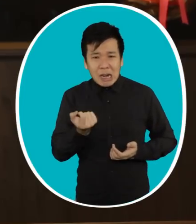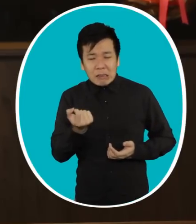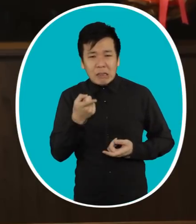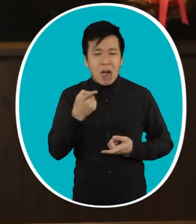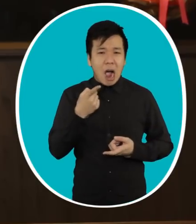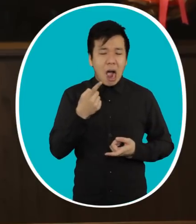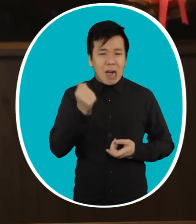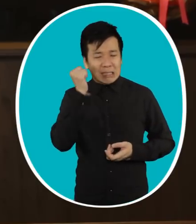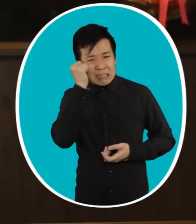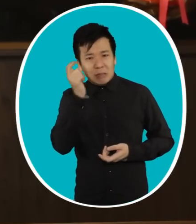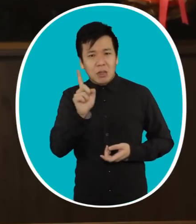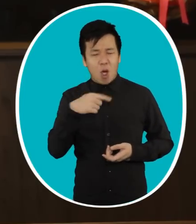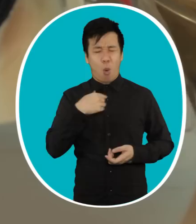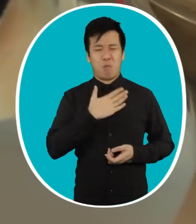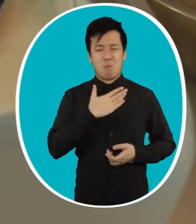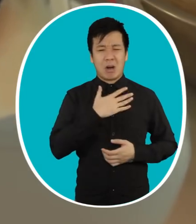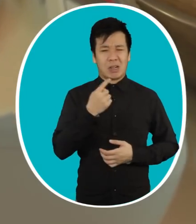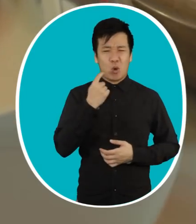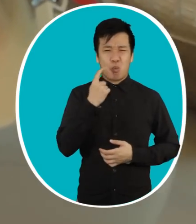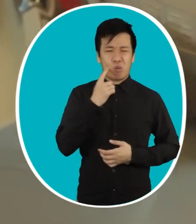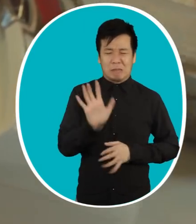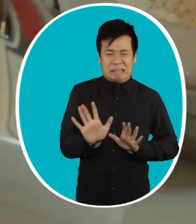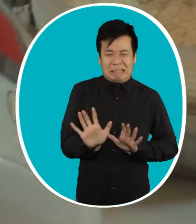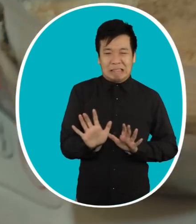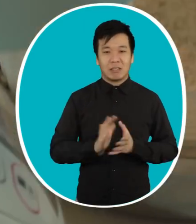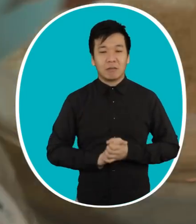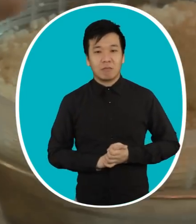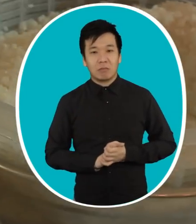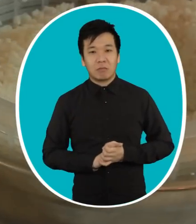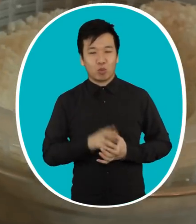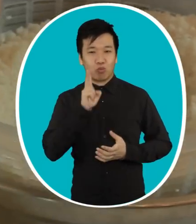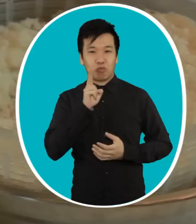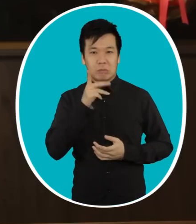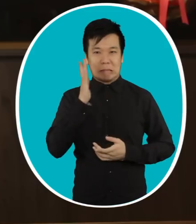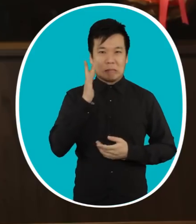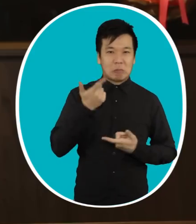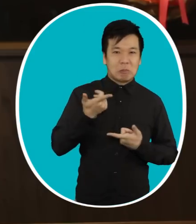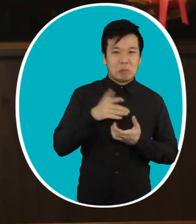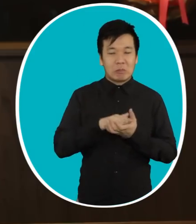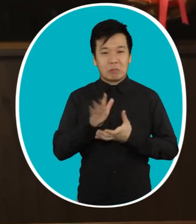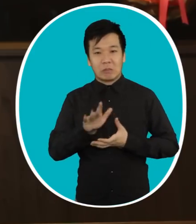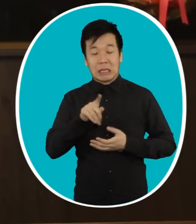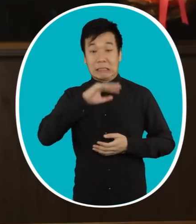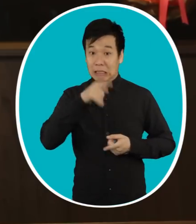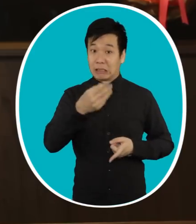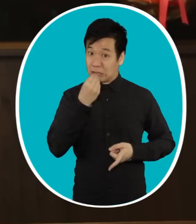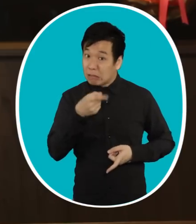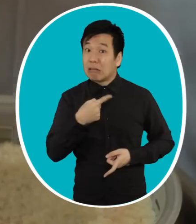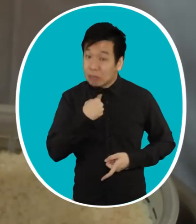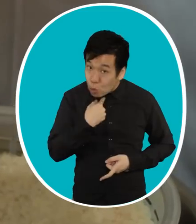硬程度，我好驚軟飯嘅，你知唔知？ 我幫你食咗 未？唔係，你真係要食㗎，你轉頭。 係啊，